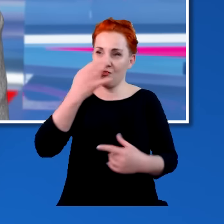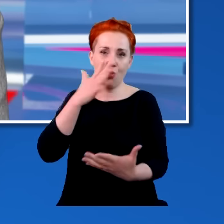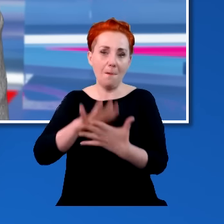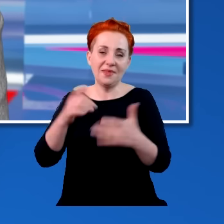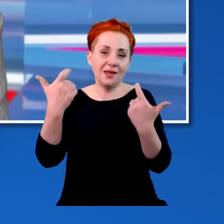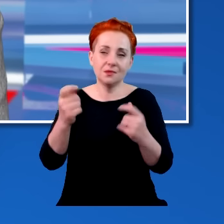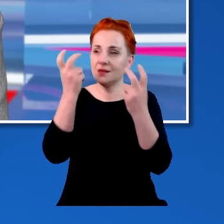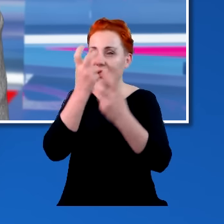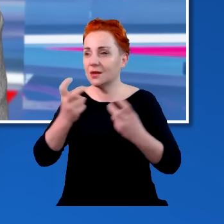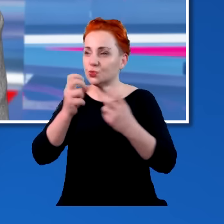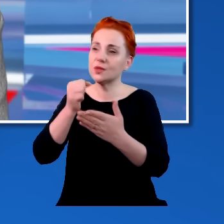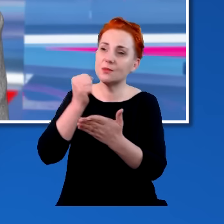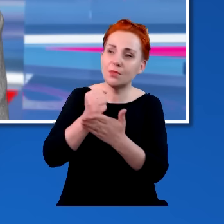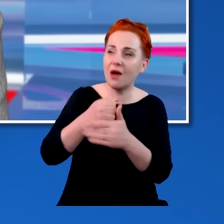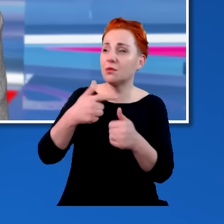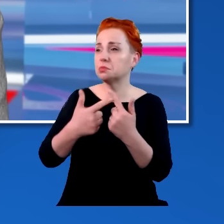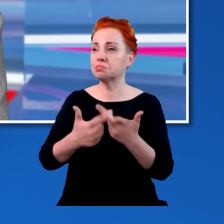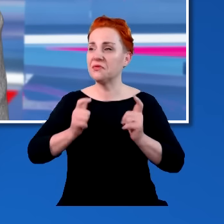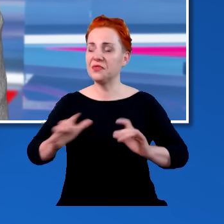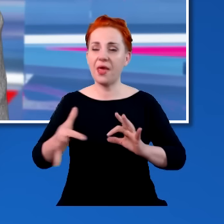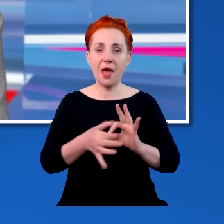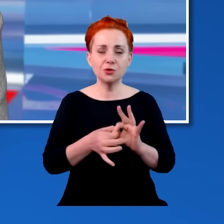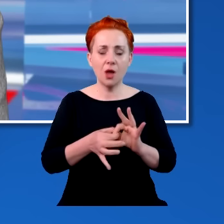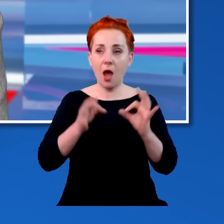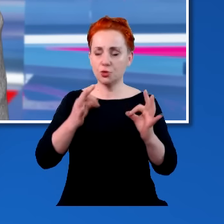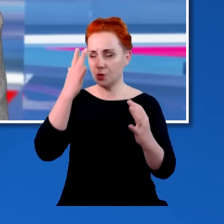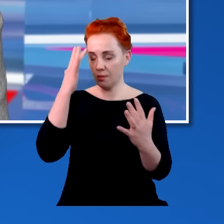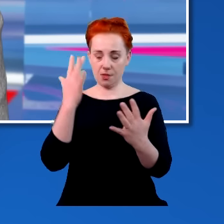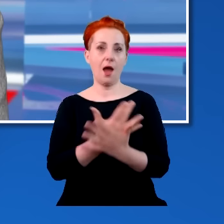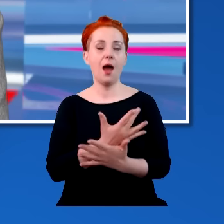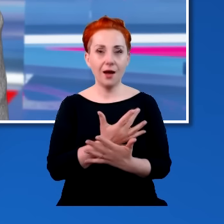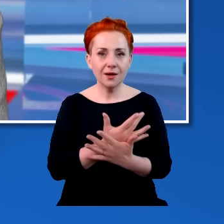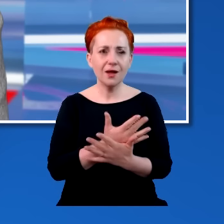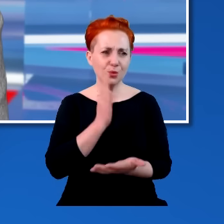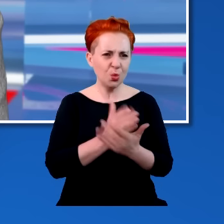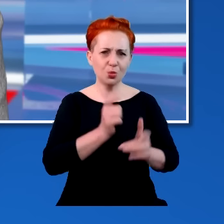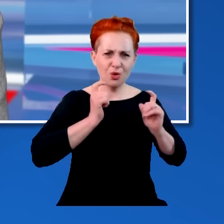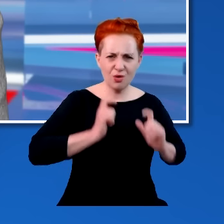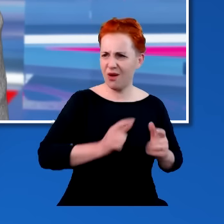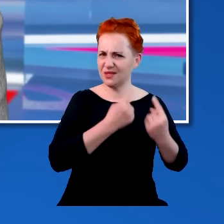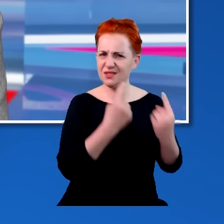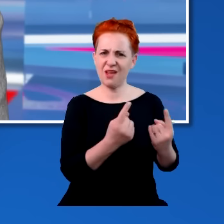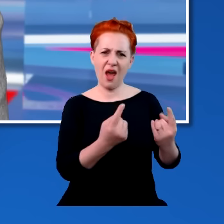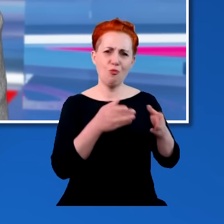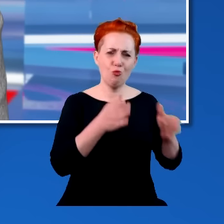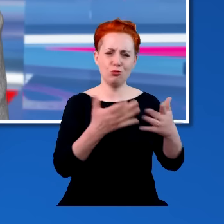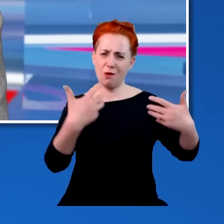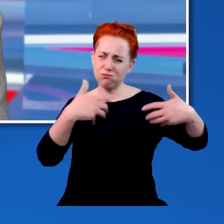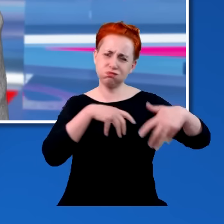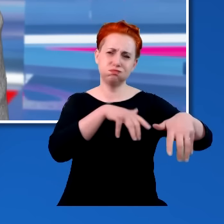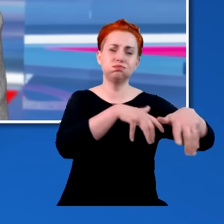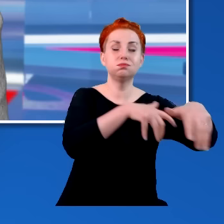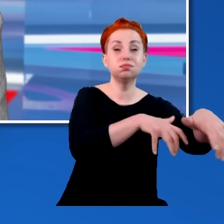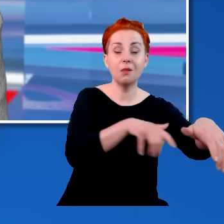się sprawami wsi. Dzisiaj nagle, po tym jak już rolnicy spontanicznie wyszli na ulicę,